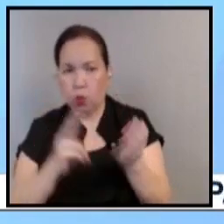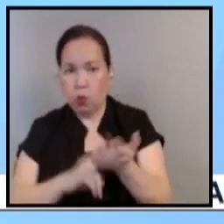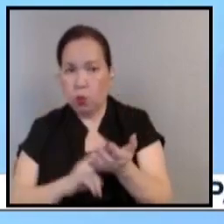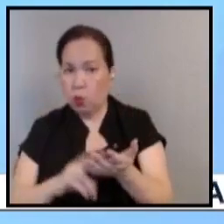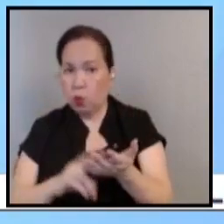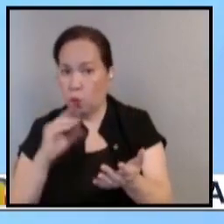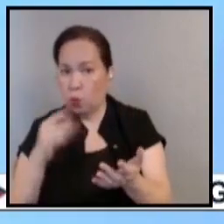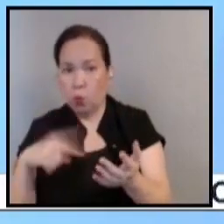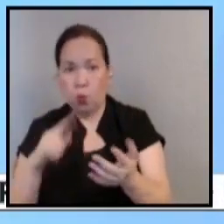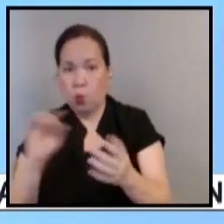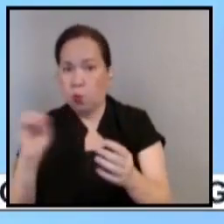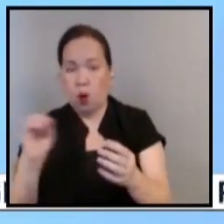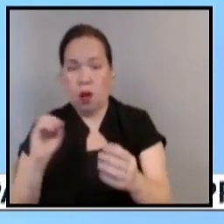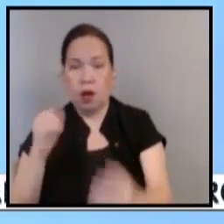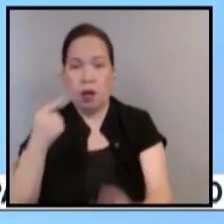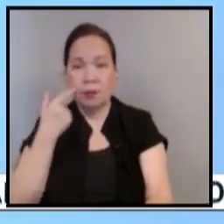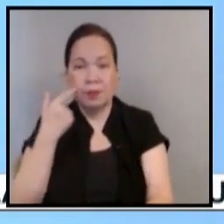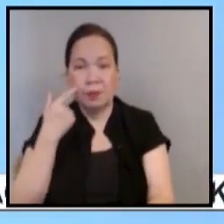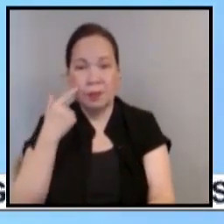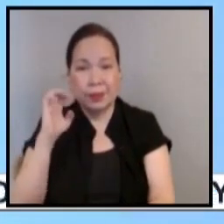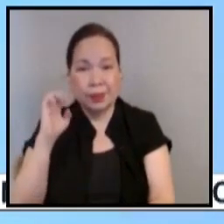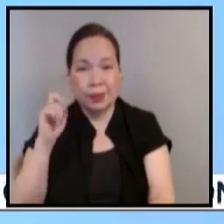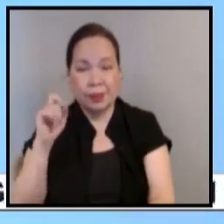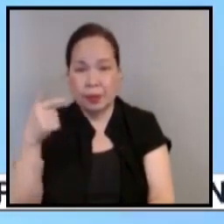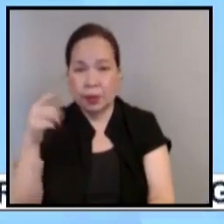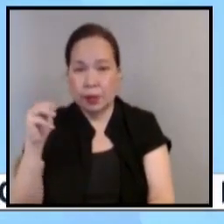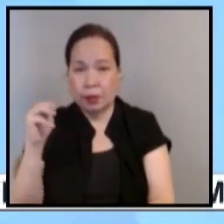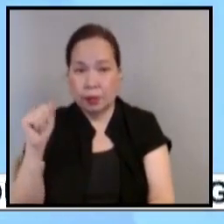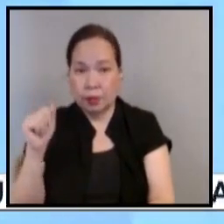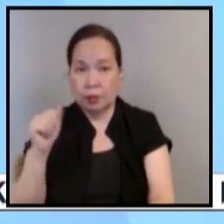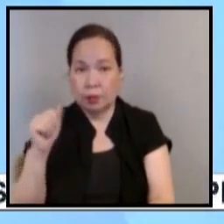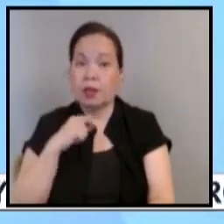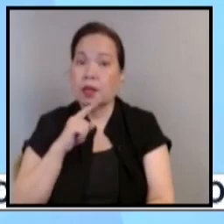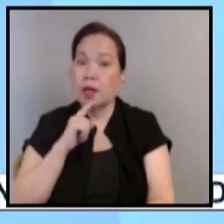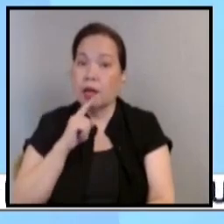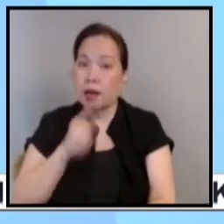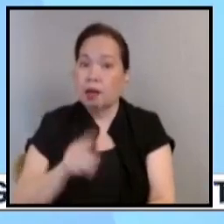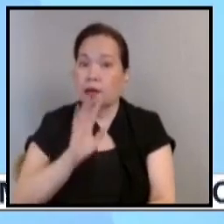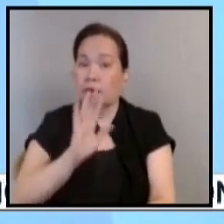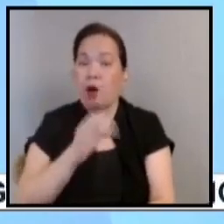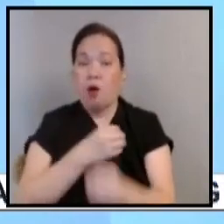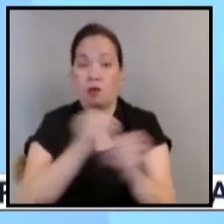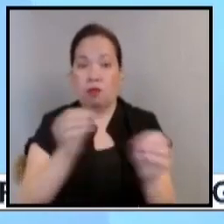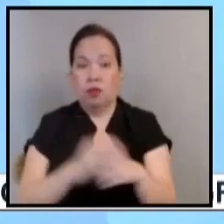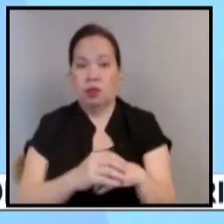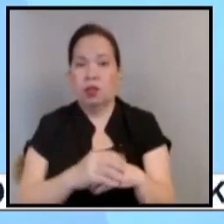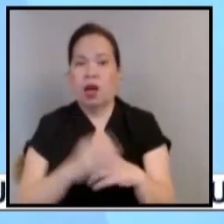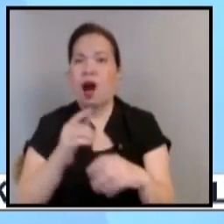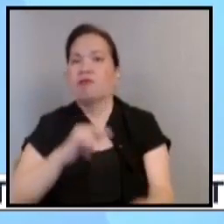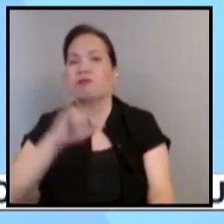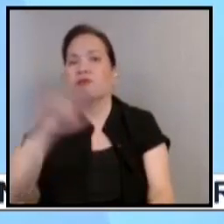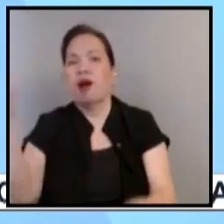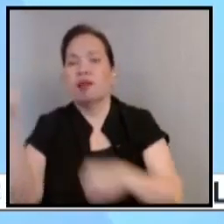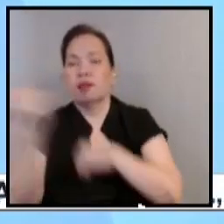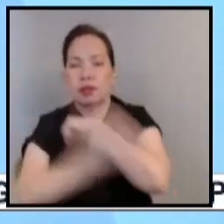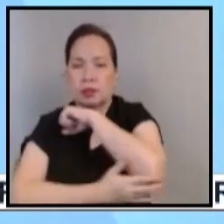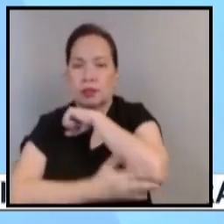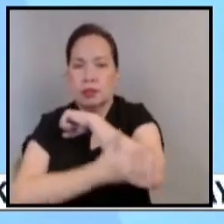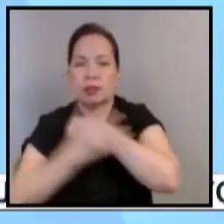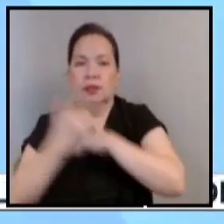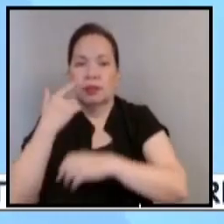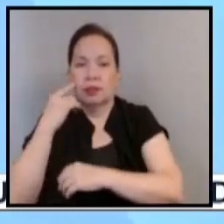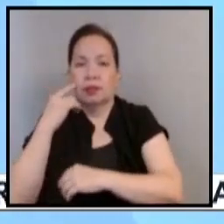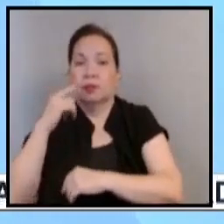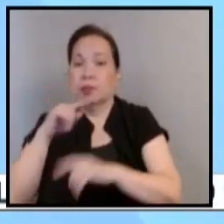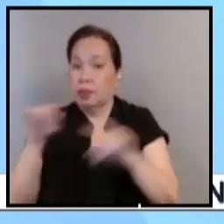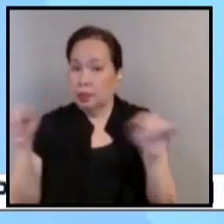Speaker Gloria Macapagal Arroyo. Tugon naman ng kanyang opisina, nasa ibang bansa pa si Arroyo, pero katulad ng mga nauna